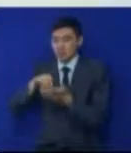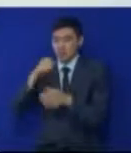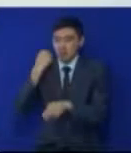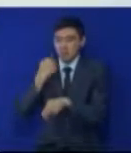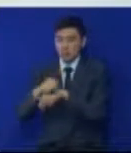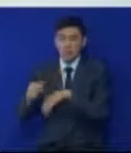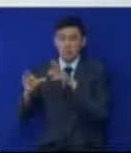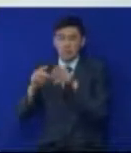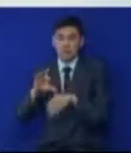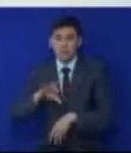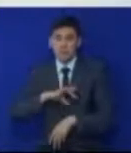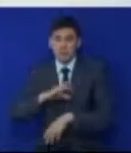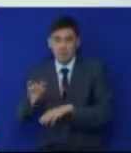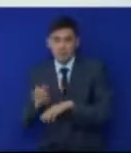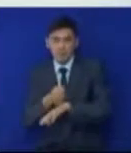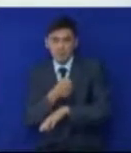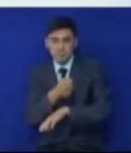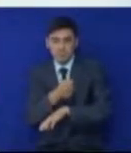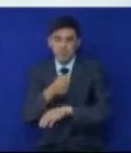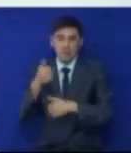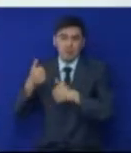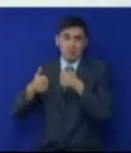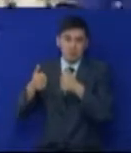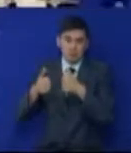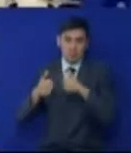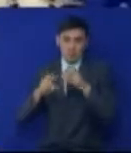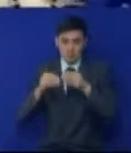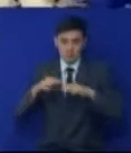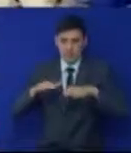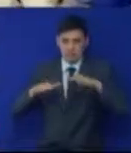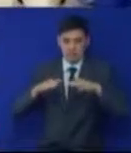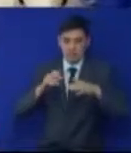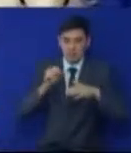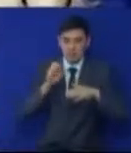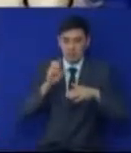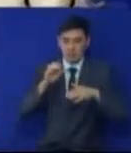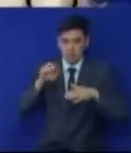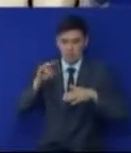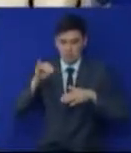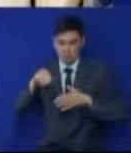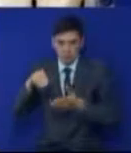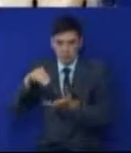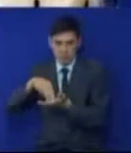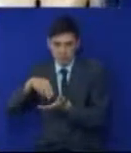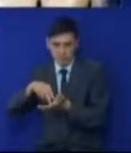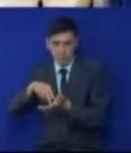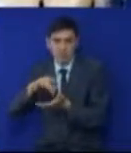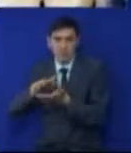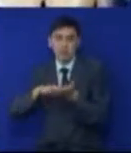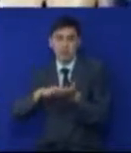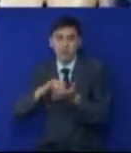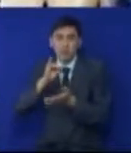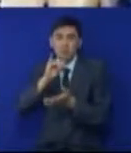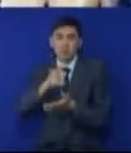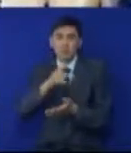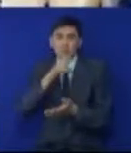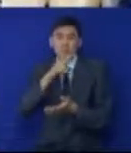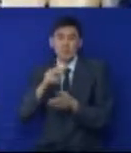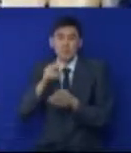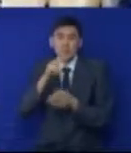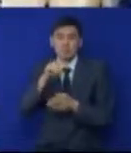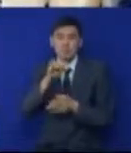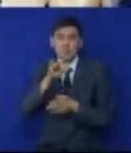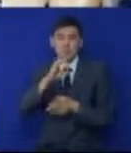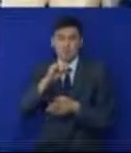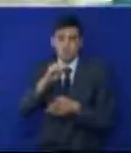10 маусым күні халықаралық ашық турнирде абсолюттік салмақта сайысқа түсті. Одан кейін Оңтүстік Кореяның Сеул қаласында джиу-джитсудан